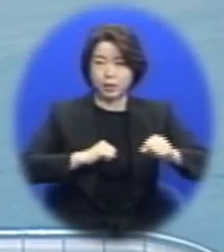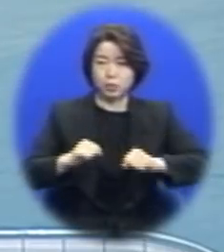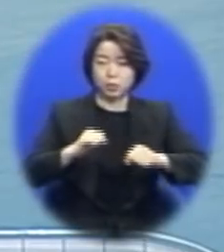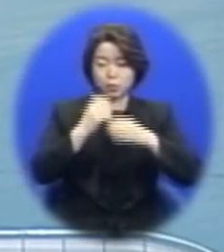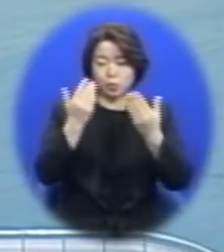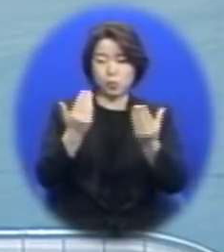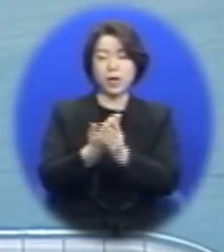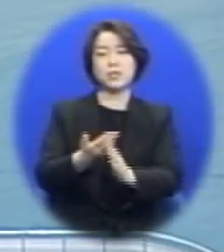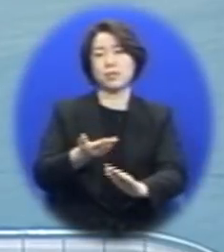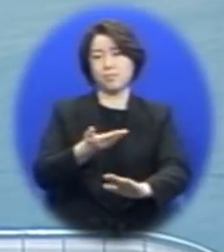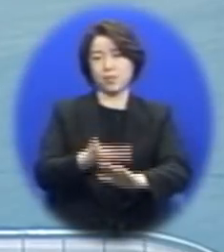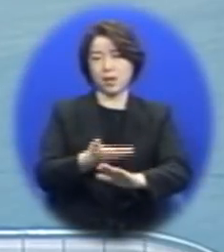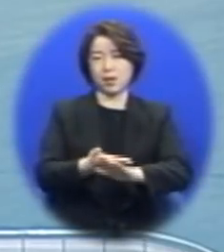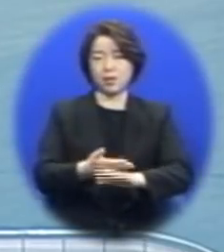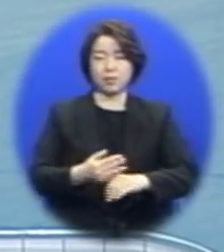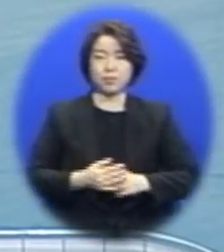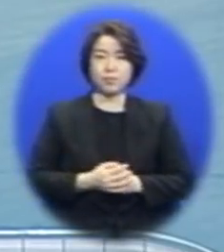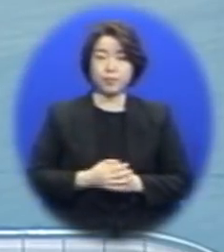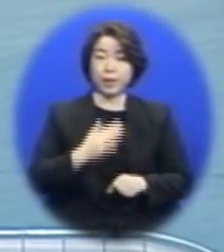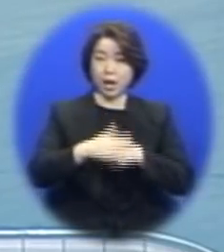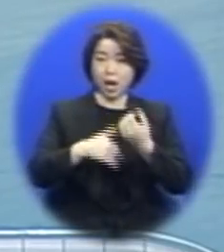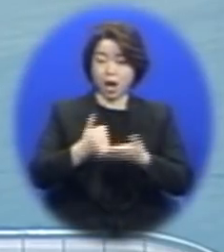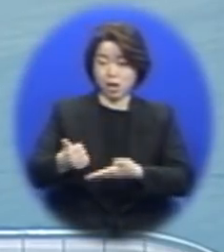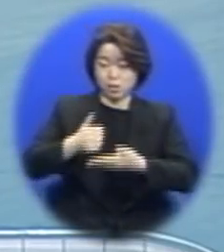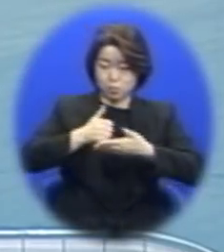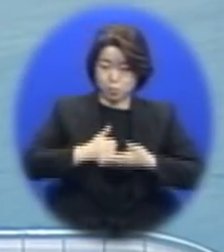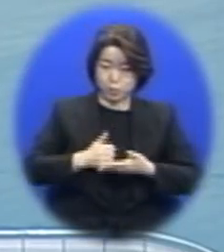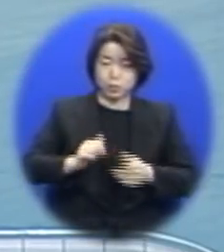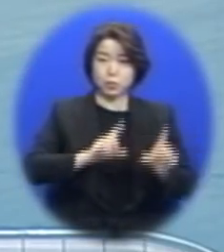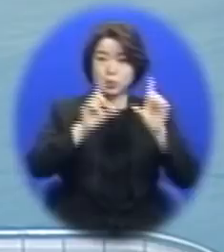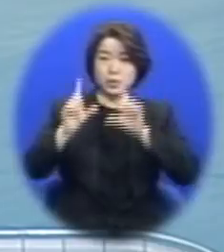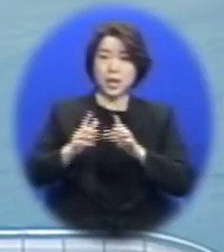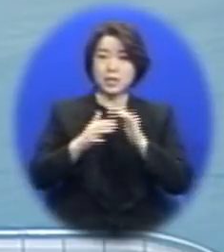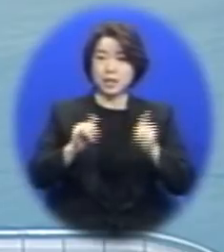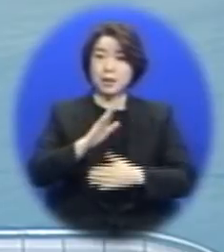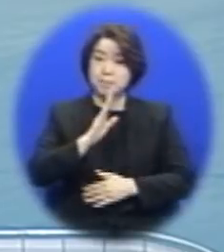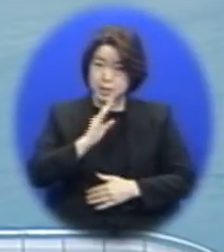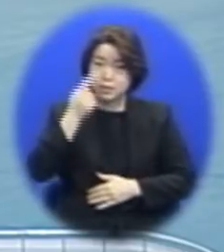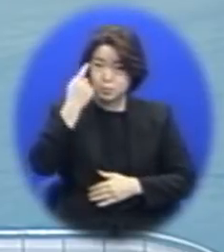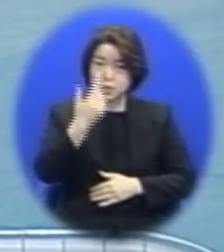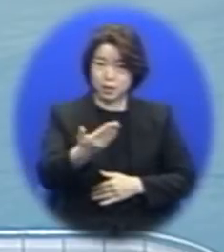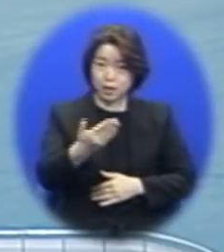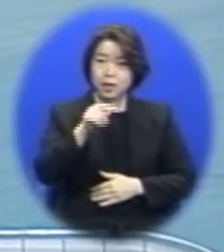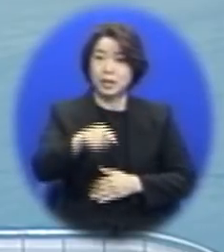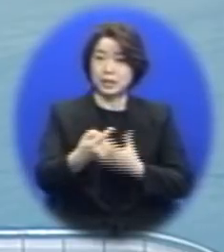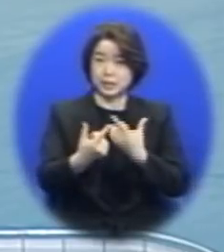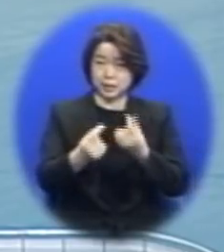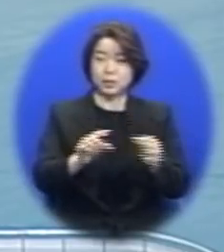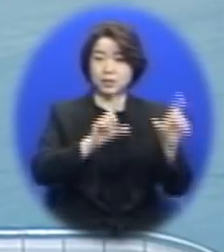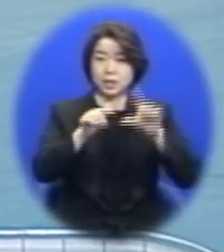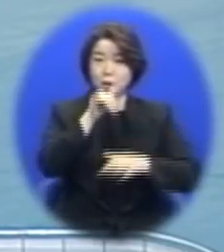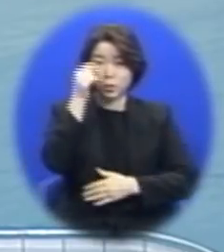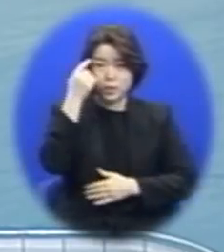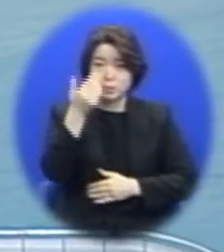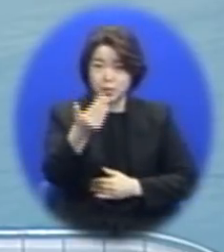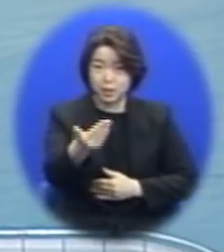다를 수밖에 없죠. 하나님을 모시고 사는 사람 맞습니까? 그렇게 살고 계십니까?